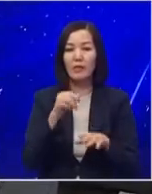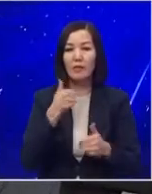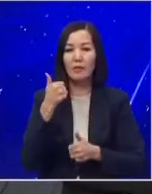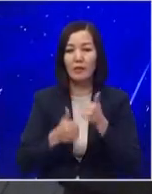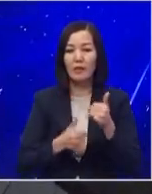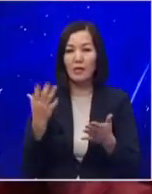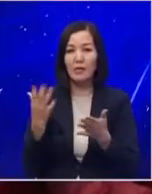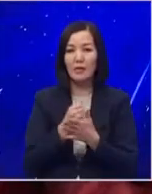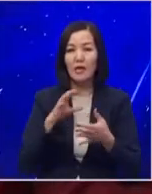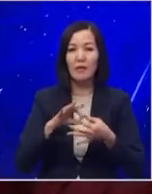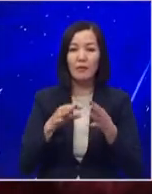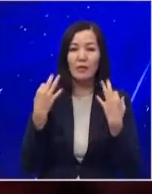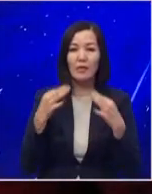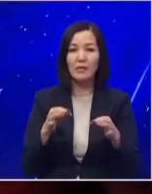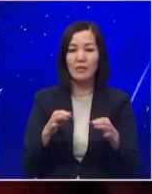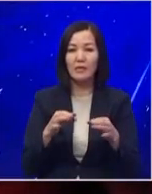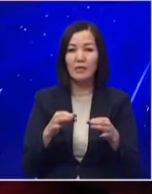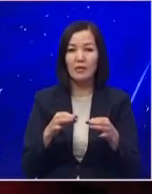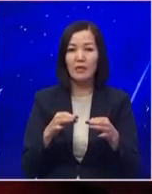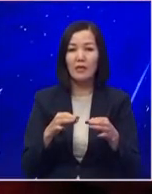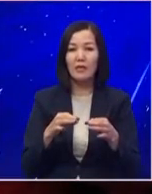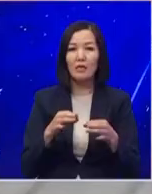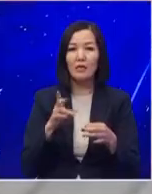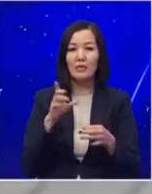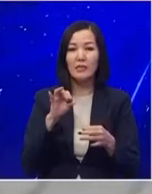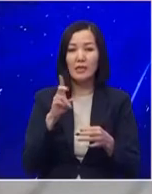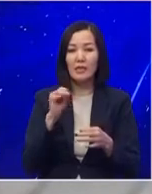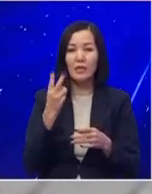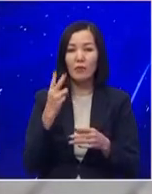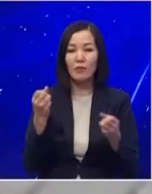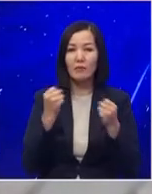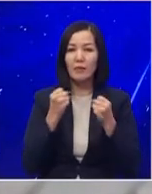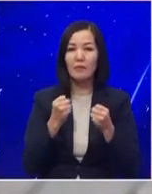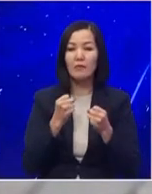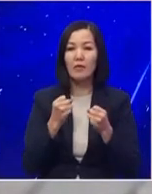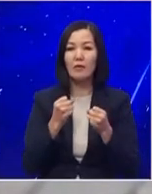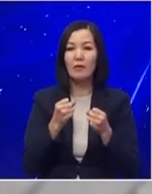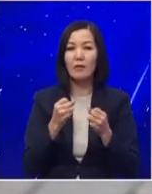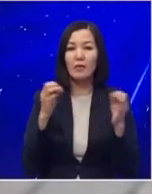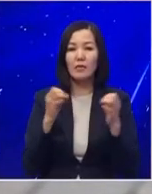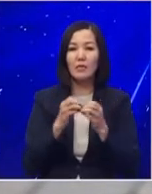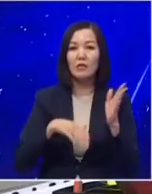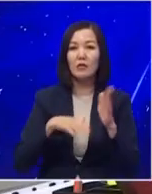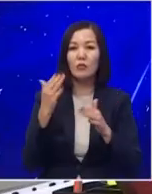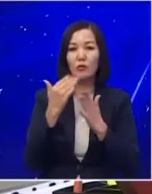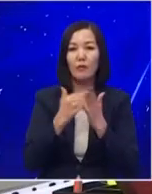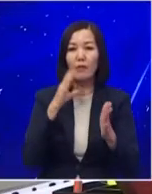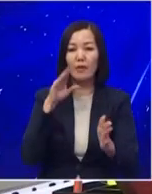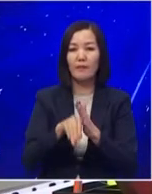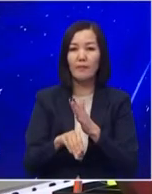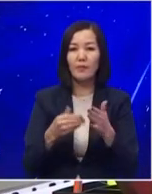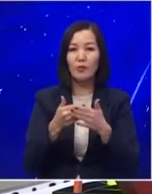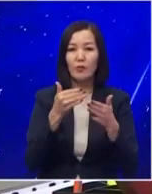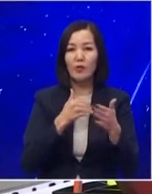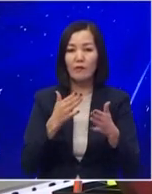завоевал олимпийскую лицензию артем захаров и сергей пономарев оба спортсмена попали в топ 10 по итогам своих выступлений до этого нашими воспитанниками